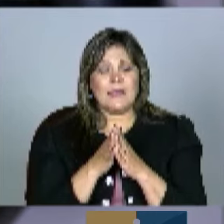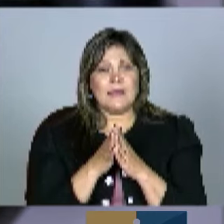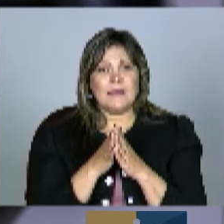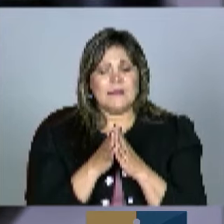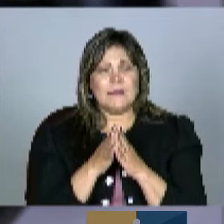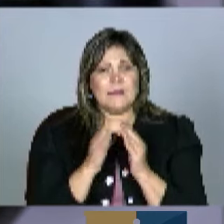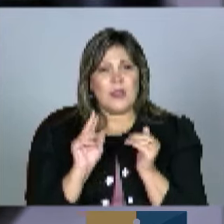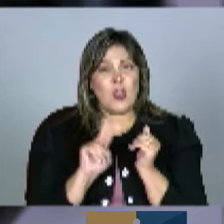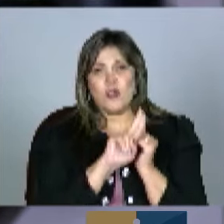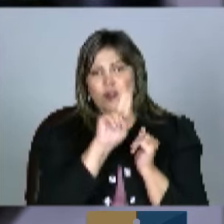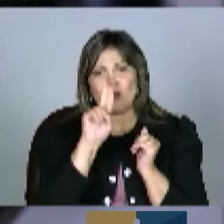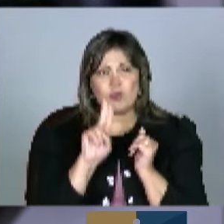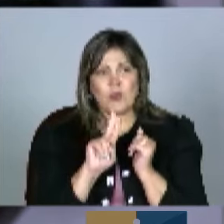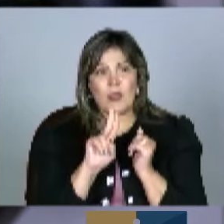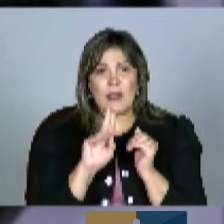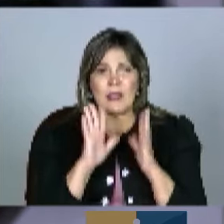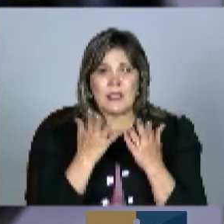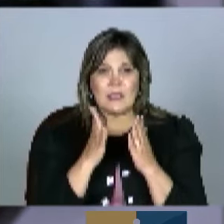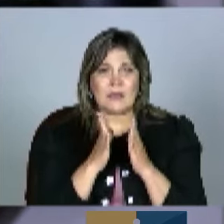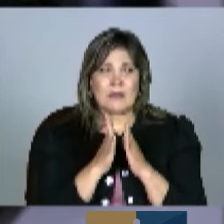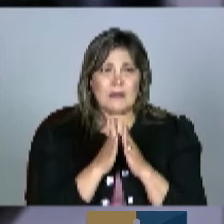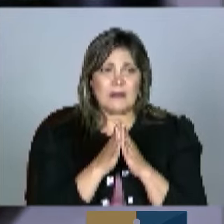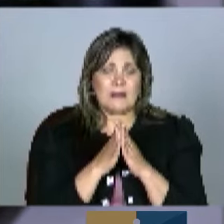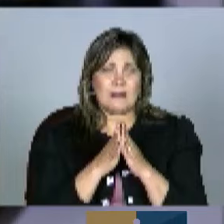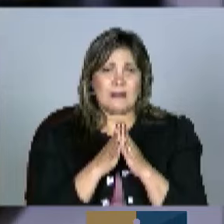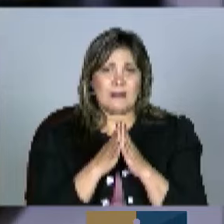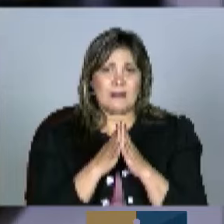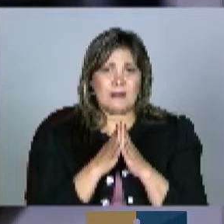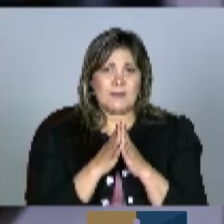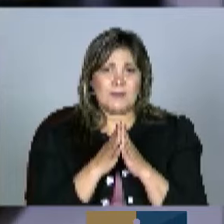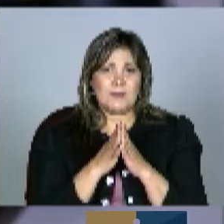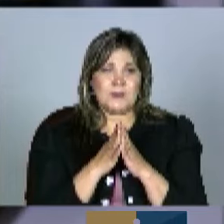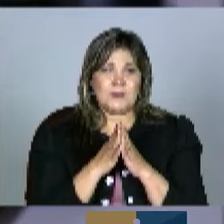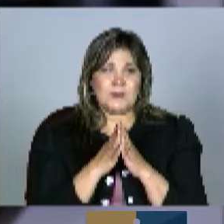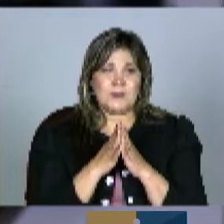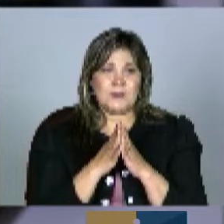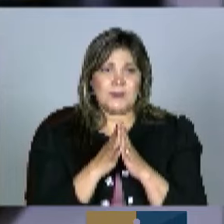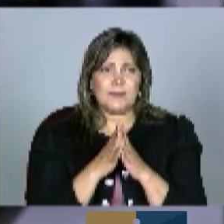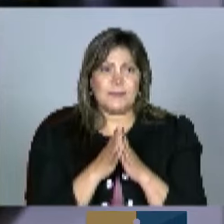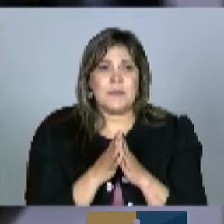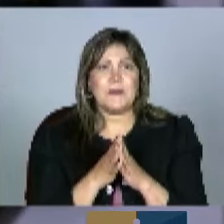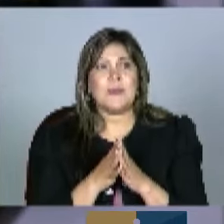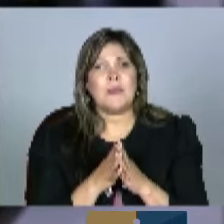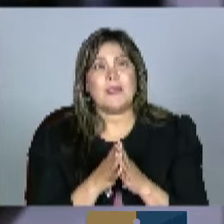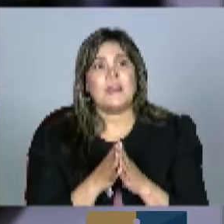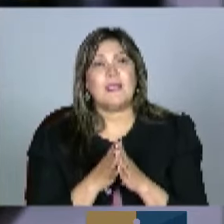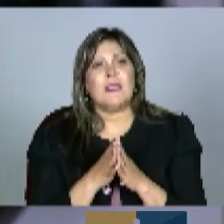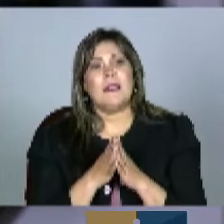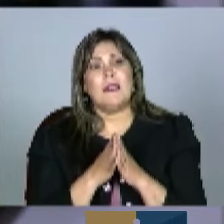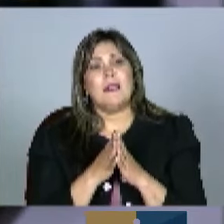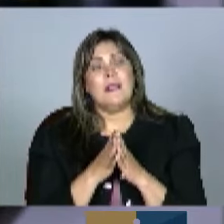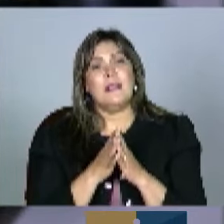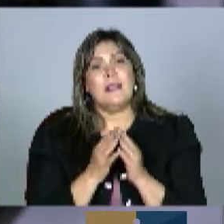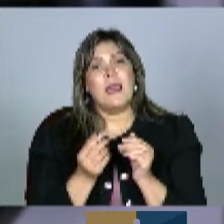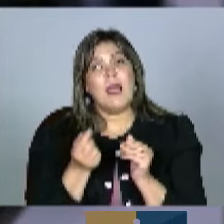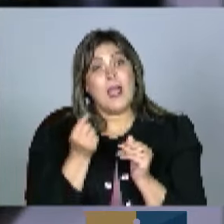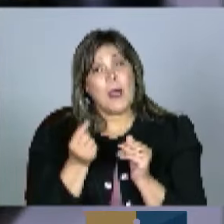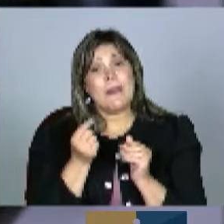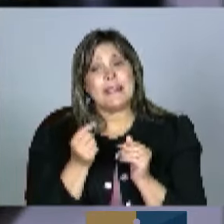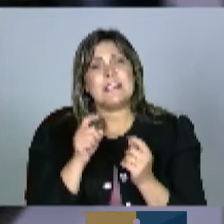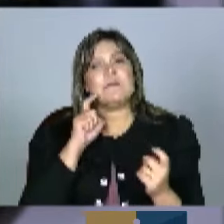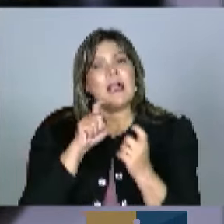وهيب طيب الواضح انه في مشكله في الاتصال سياده المستشار بالنسبه ل